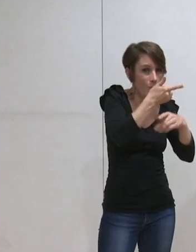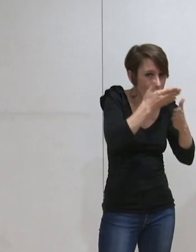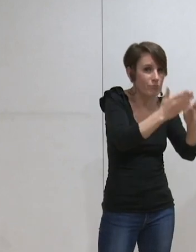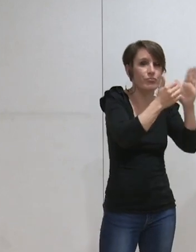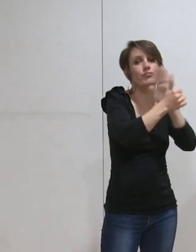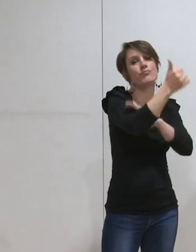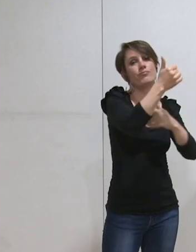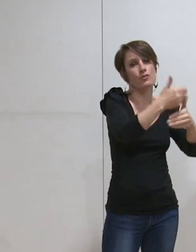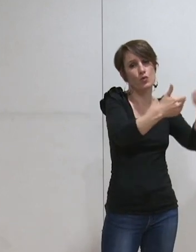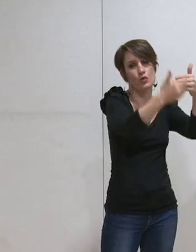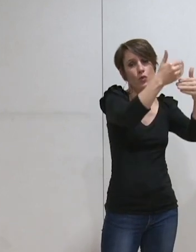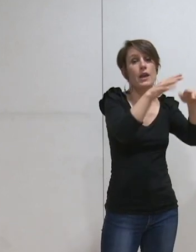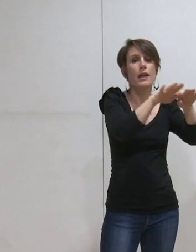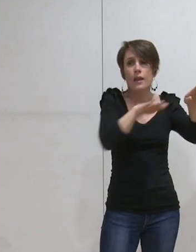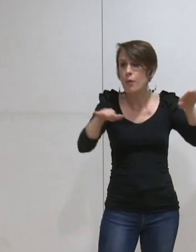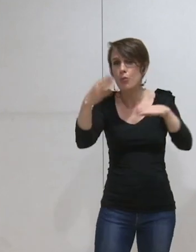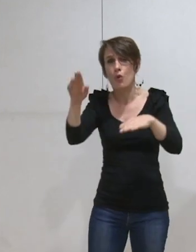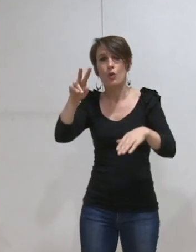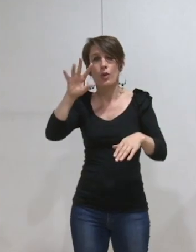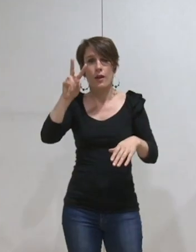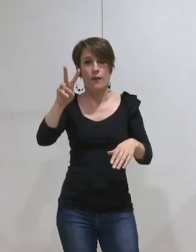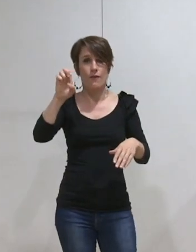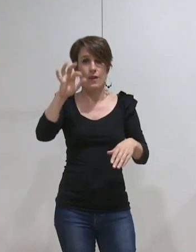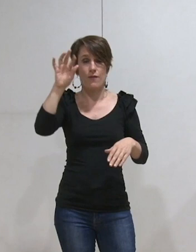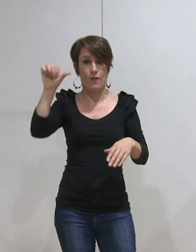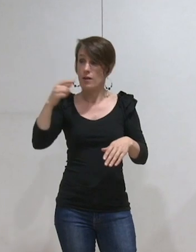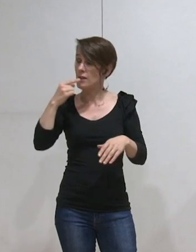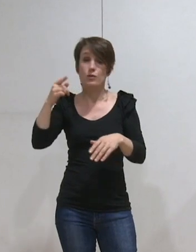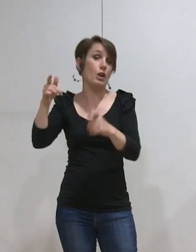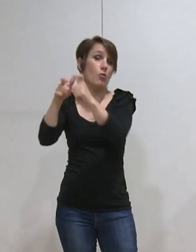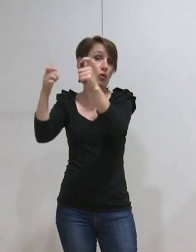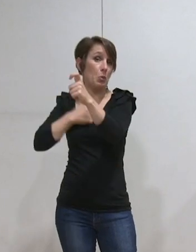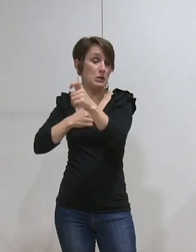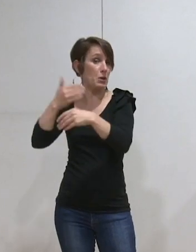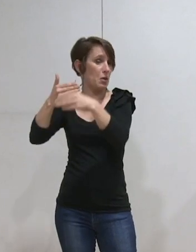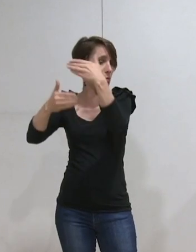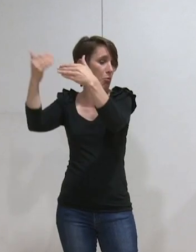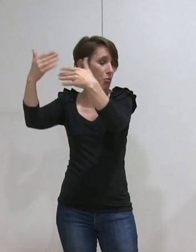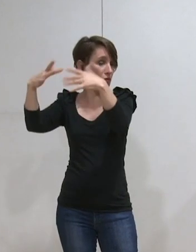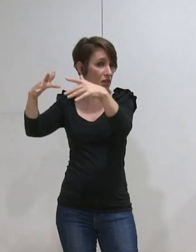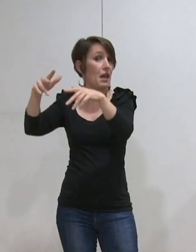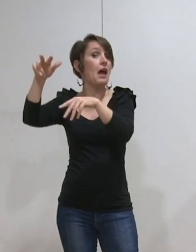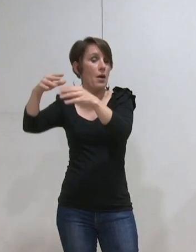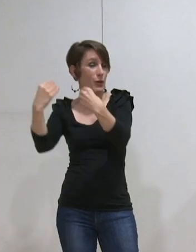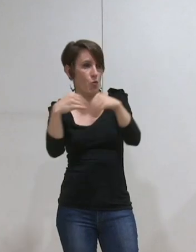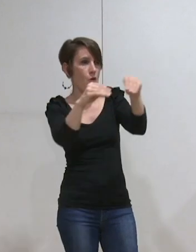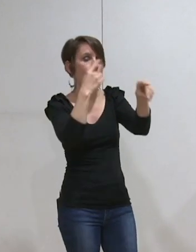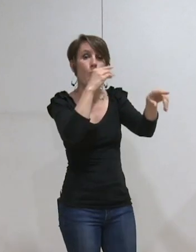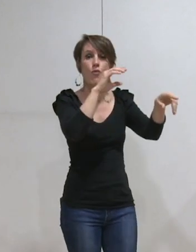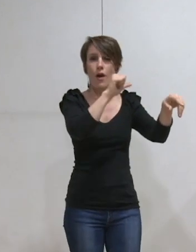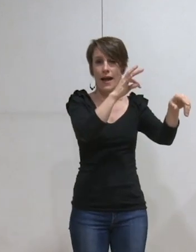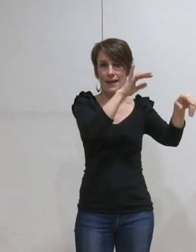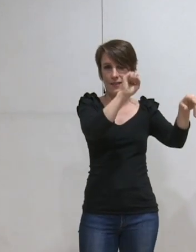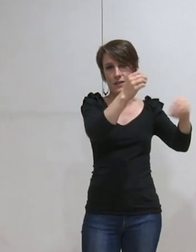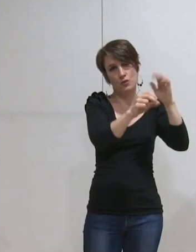VEFA ce sont des promoteurs qui vendent au bailleurs les les les logements il est important de